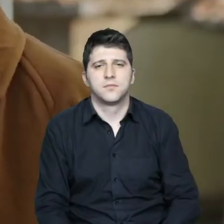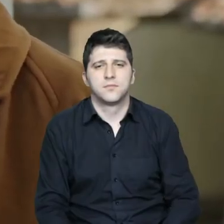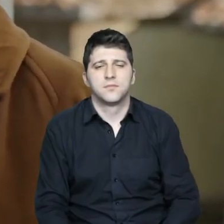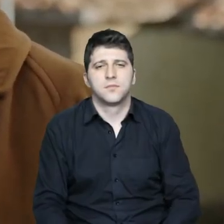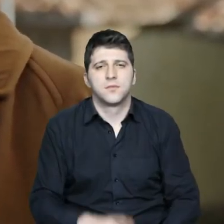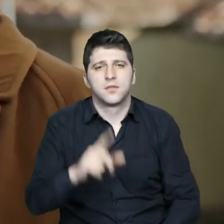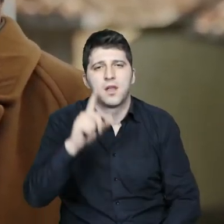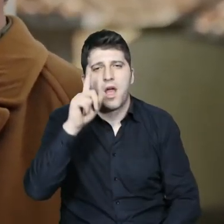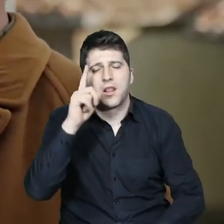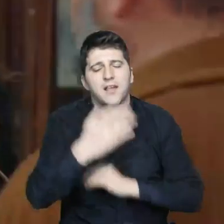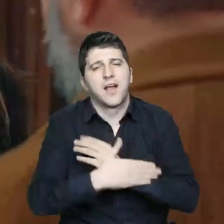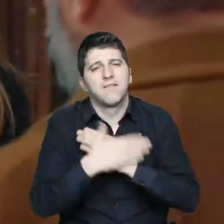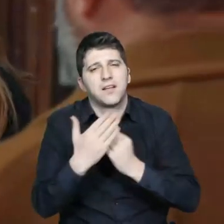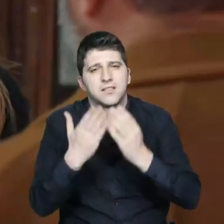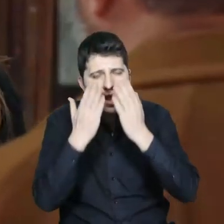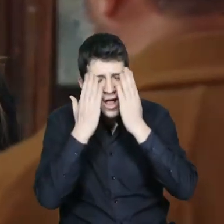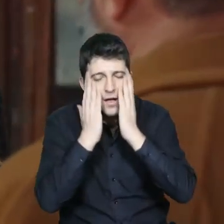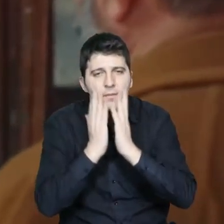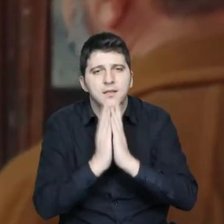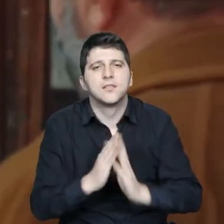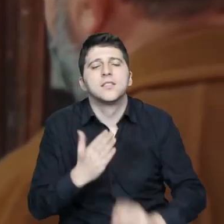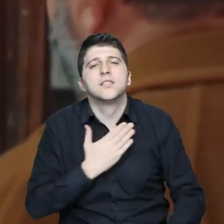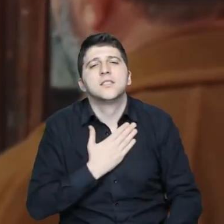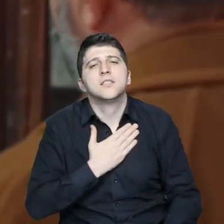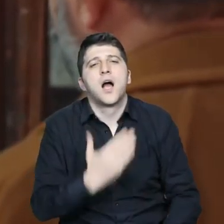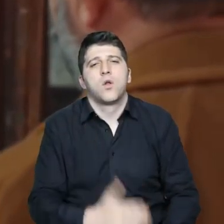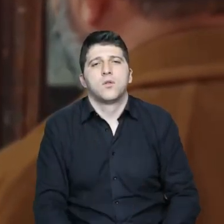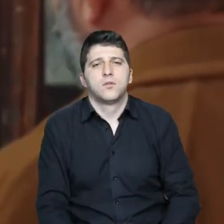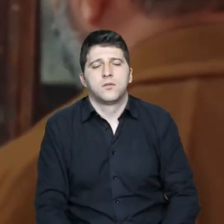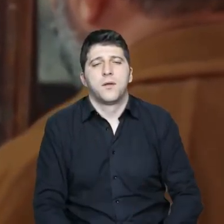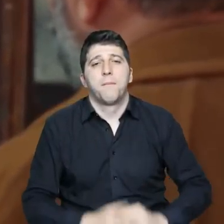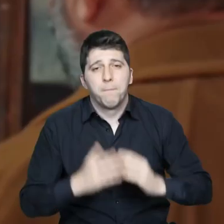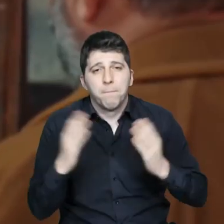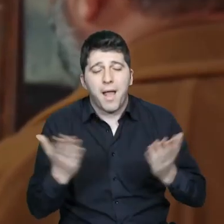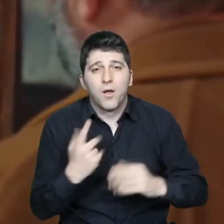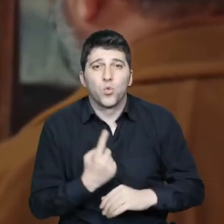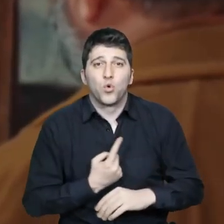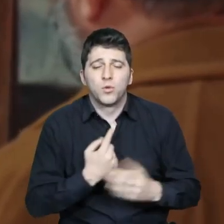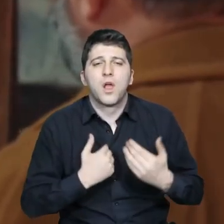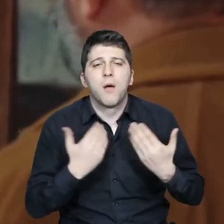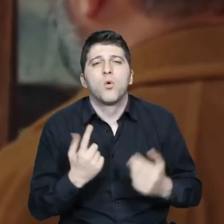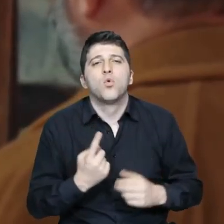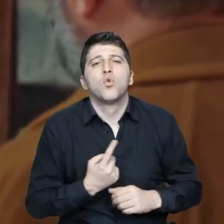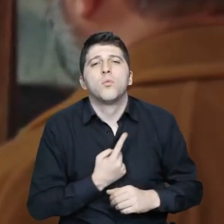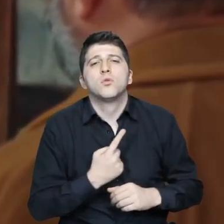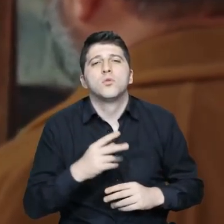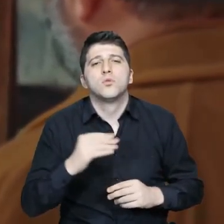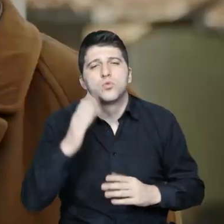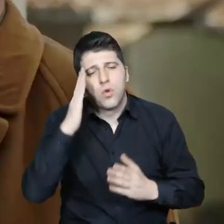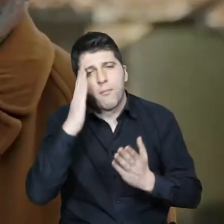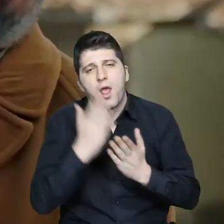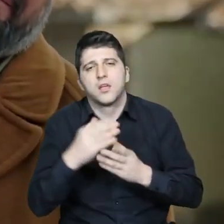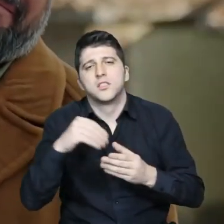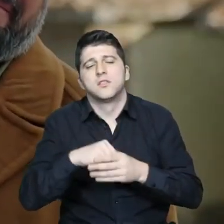doldursun. Amin. Sağ ol Santral. Bayağı bir umutlanmıştım ama meğer umudum toprağın